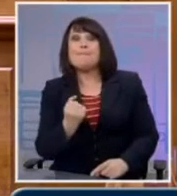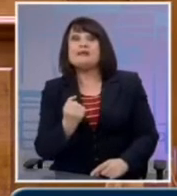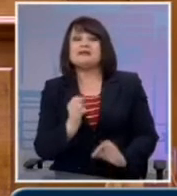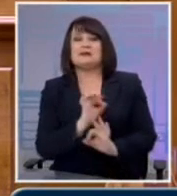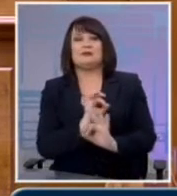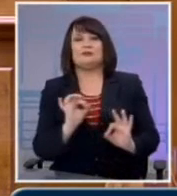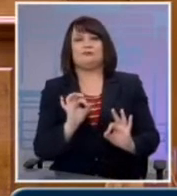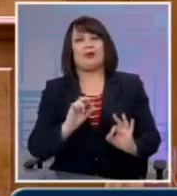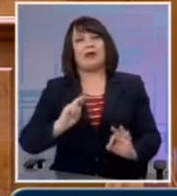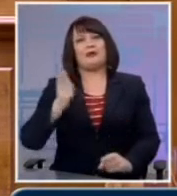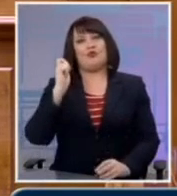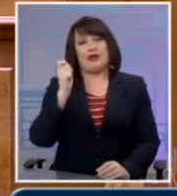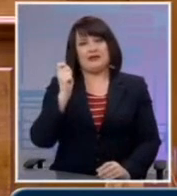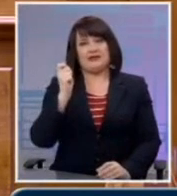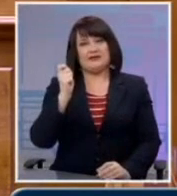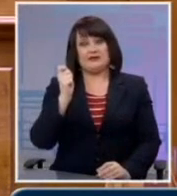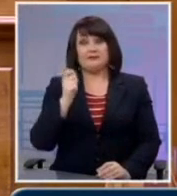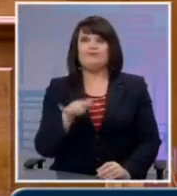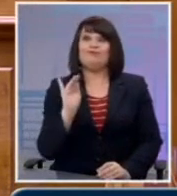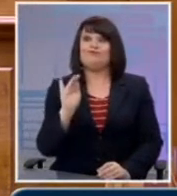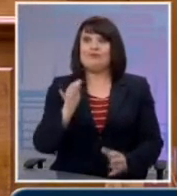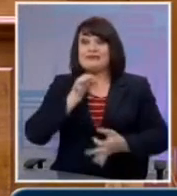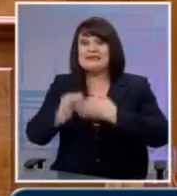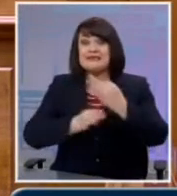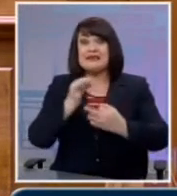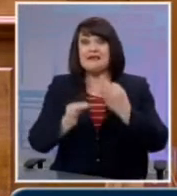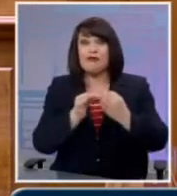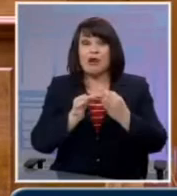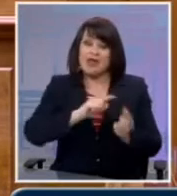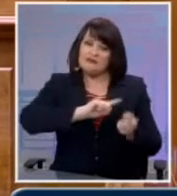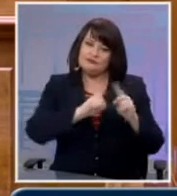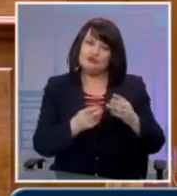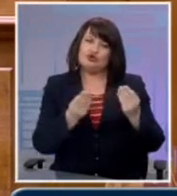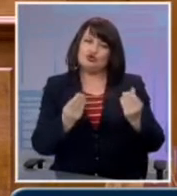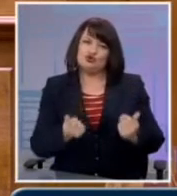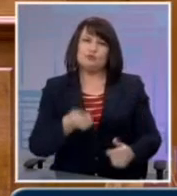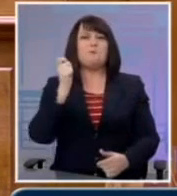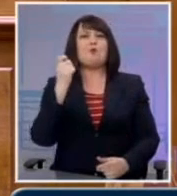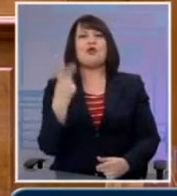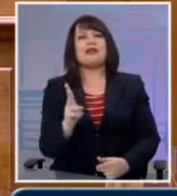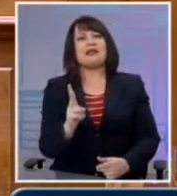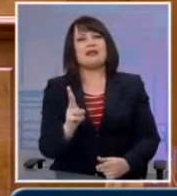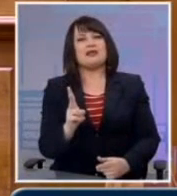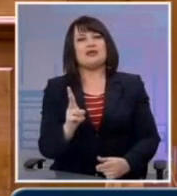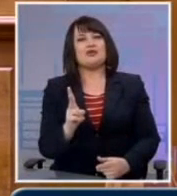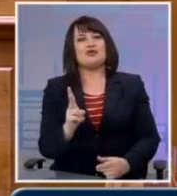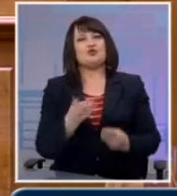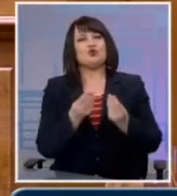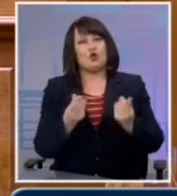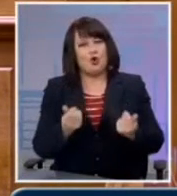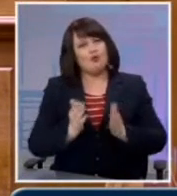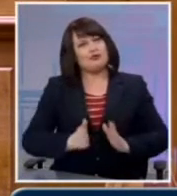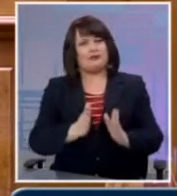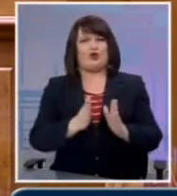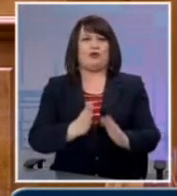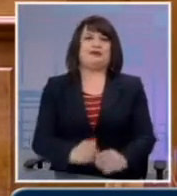αξιόπιστη αντιπολίτευση. Και θα σας παρότρινα να αναθεωρήσετε τη στρατηγική σας στην οικονομική πολιτική και να προχωρήσετε.